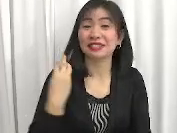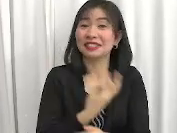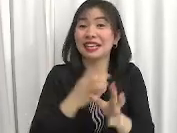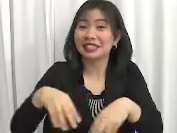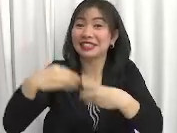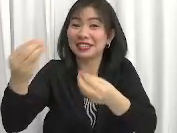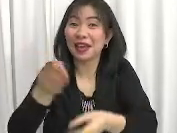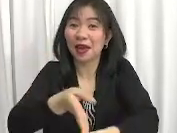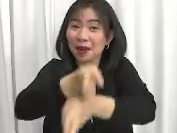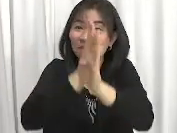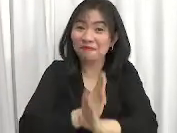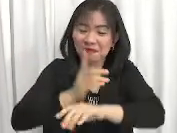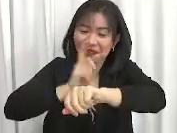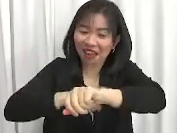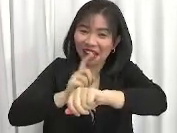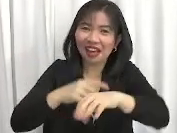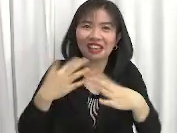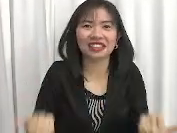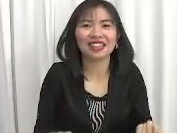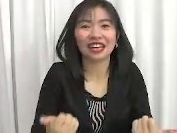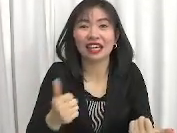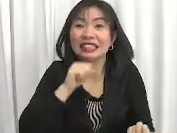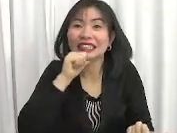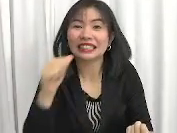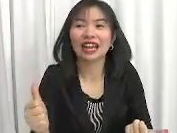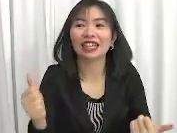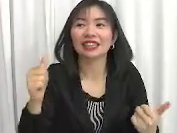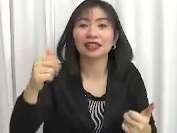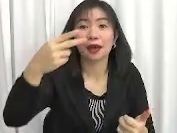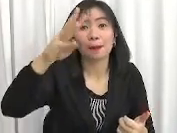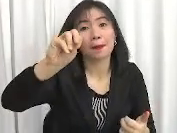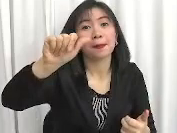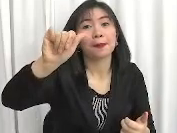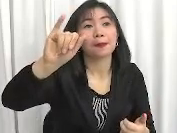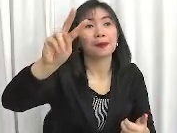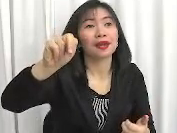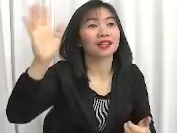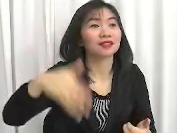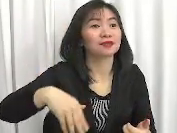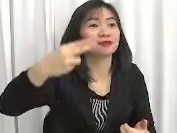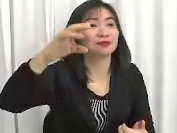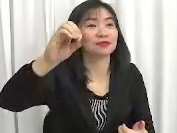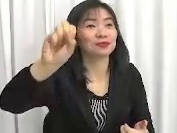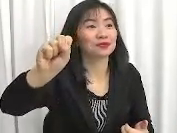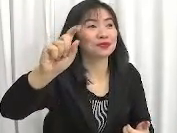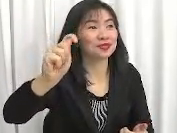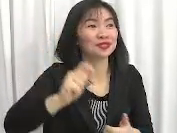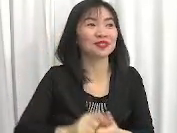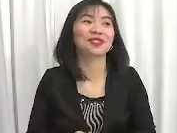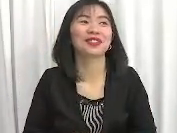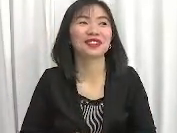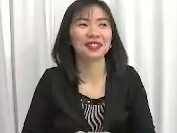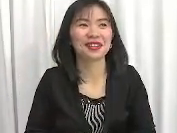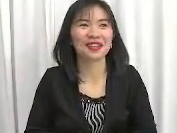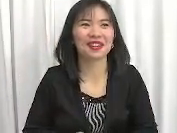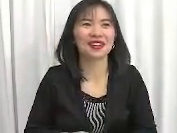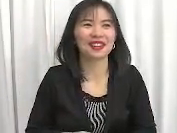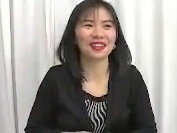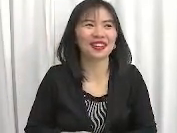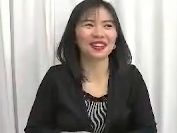yung mga host dito. Akala ko, sabi. Siya pang matenga. Sabi ko eh, talaga titirahin na natin ito, Brad. Abay, kanina pa ako tinitingnan. Okay,